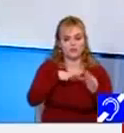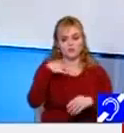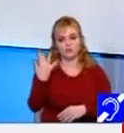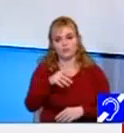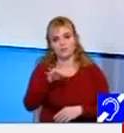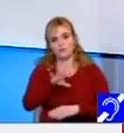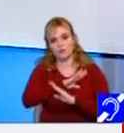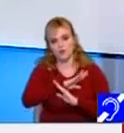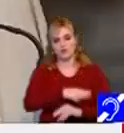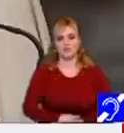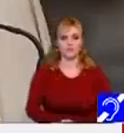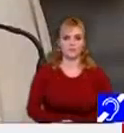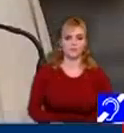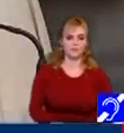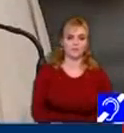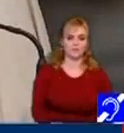minciuni și nedreptate.